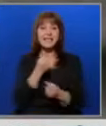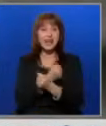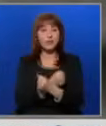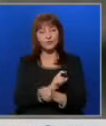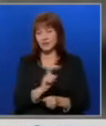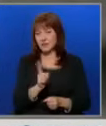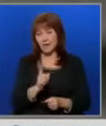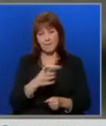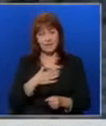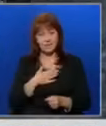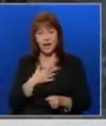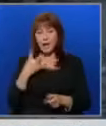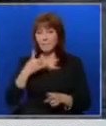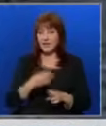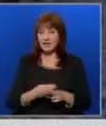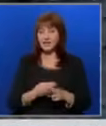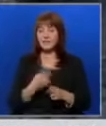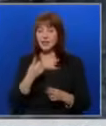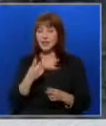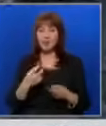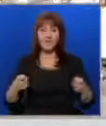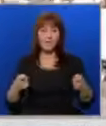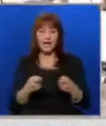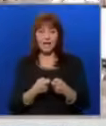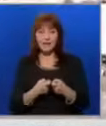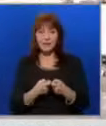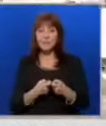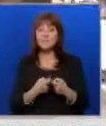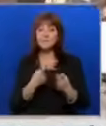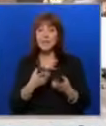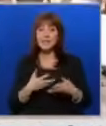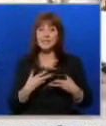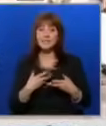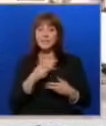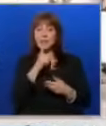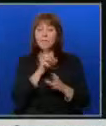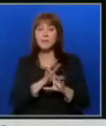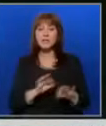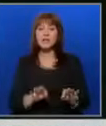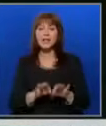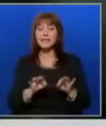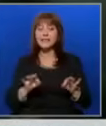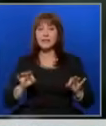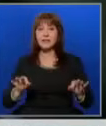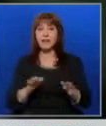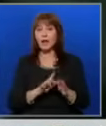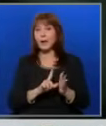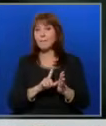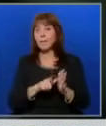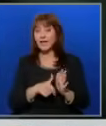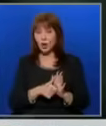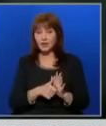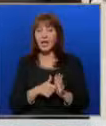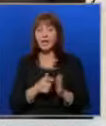има. Прекратяването на огъня, за разлика от хуманитарните паузи, изисква примирие за много по-дълъг период от време. Като